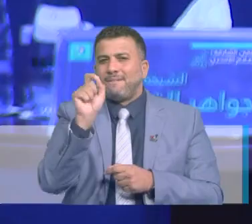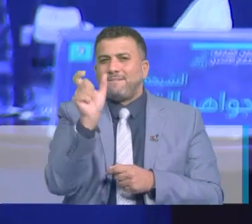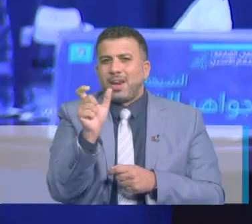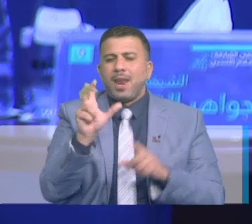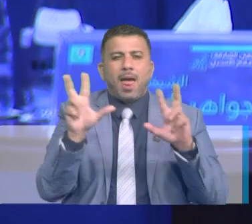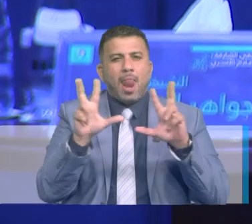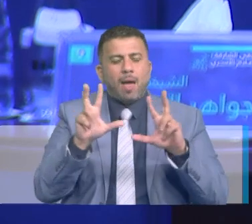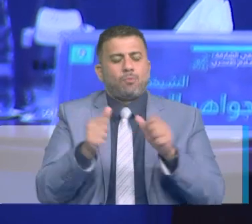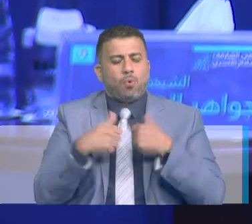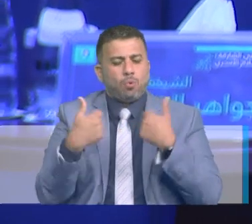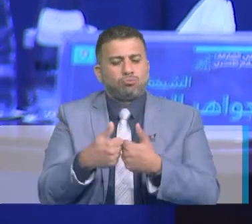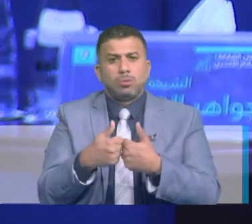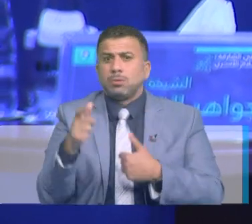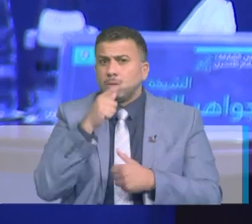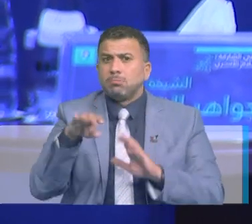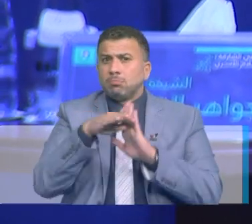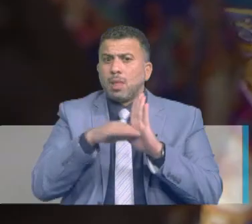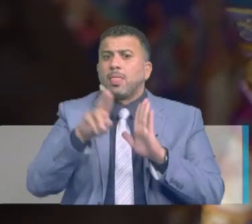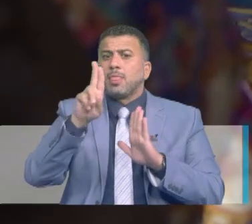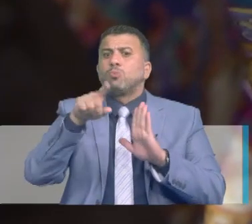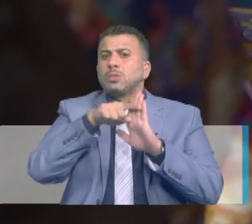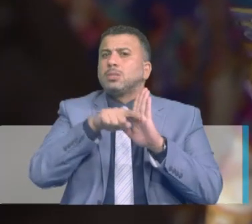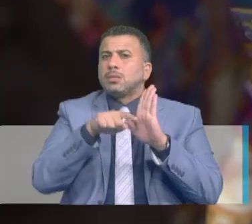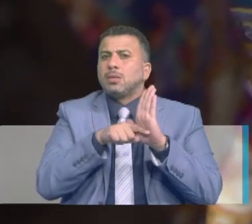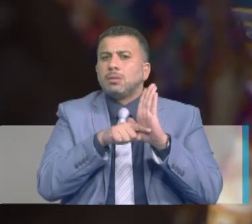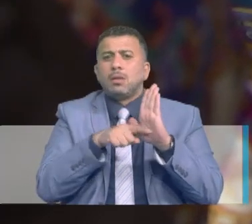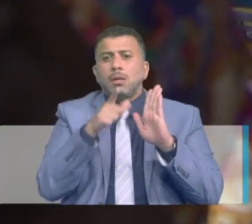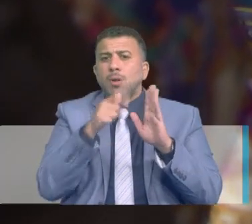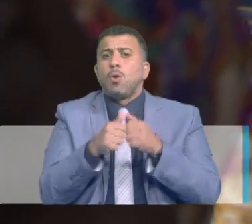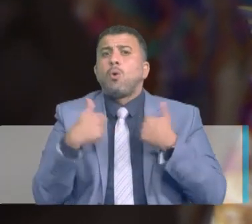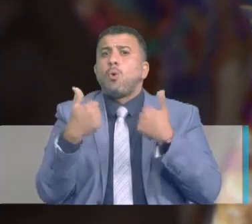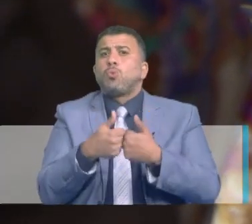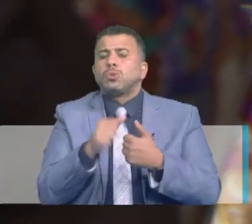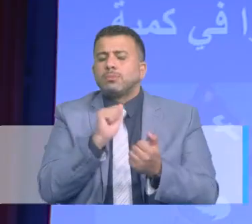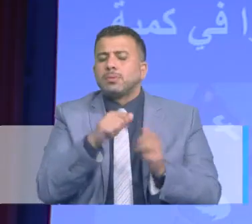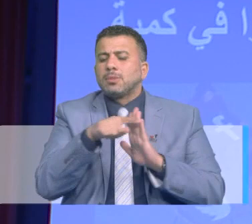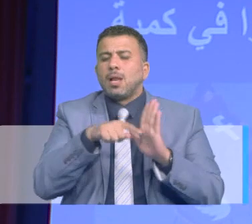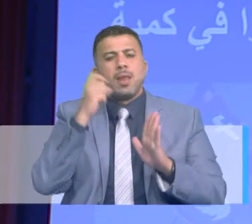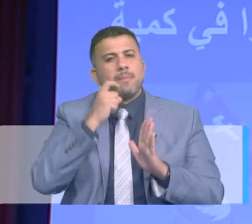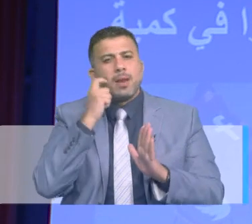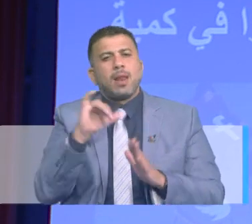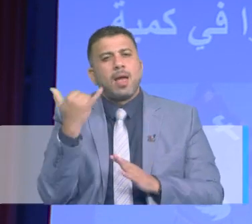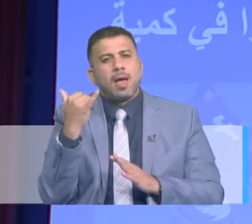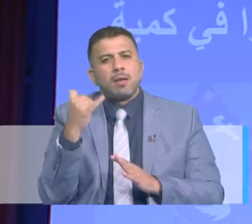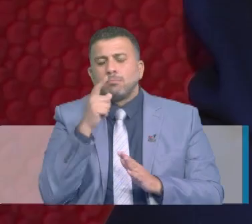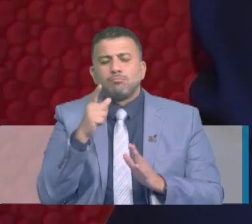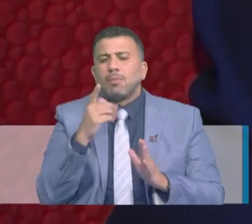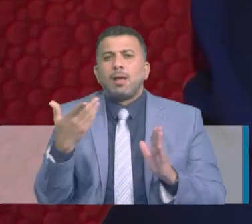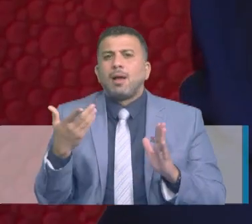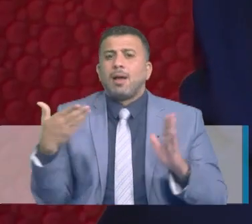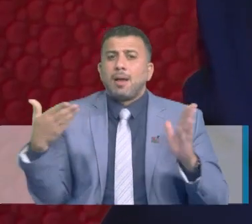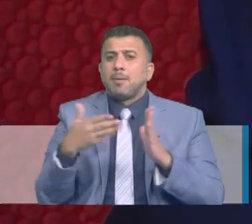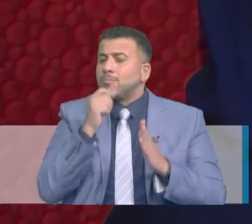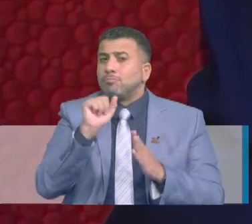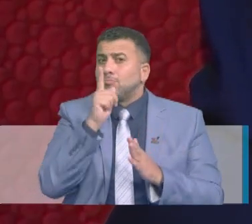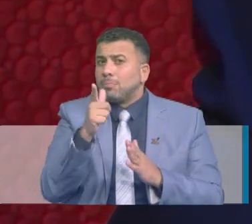والأسرة، ليخرج الملتقى ببعض التوصيات لترسو الأسرة الإماراتية والعربية على بر الأمان